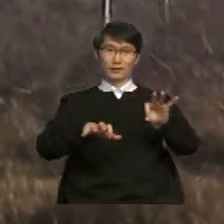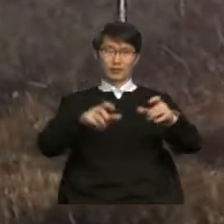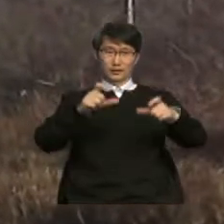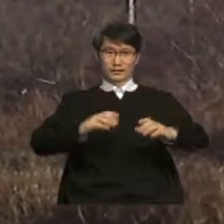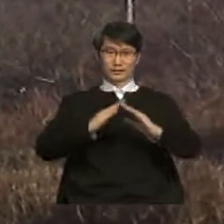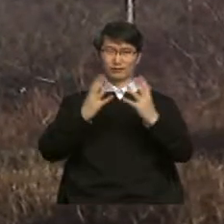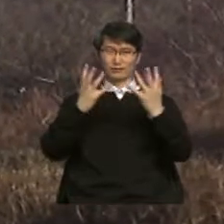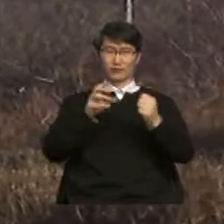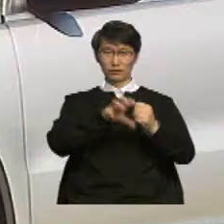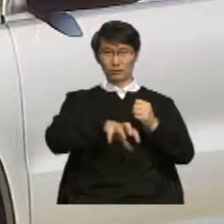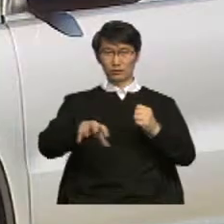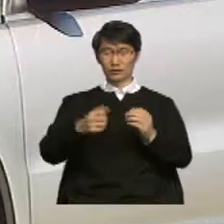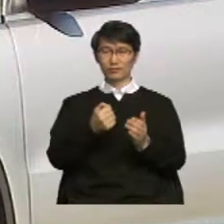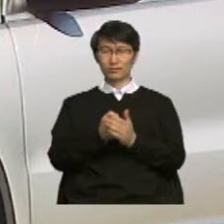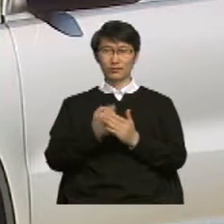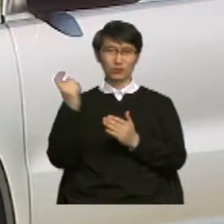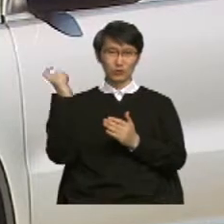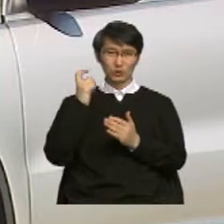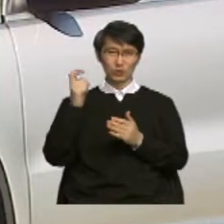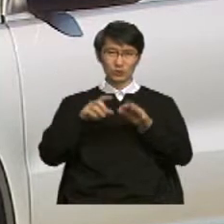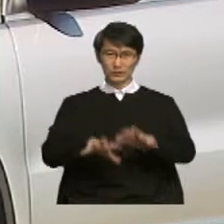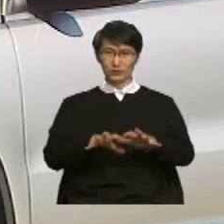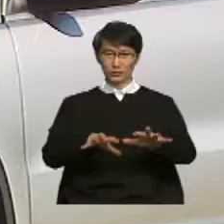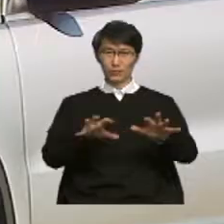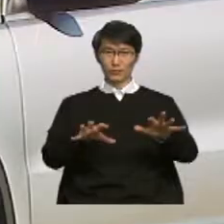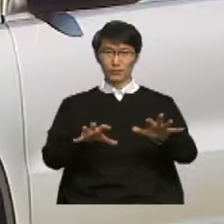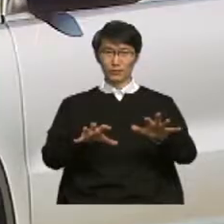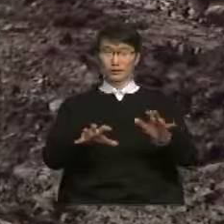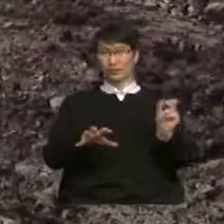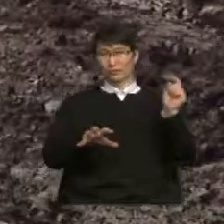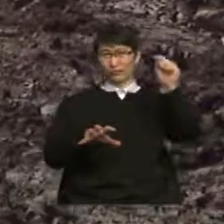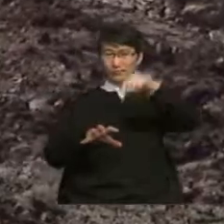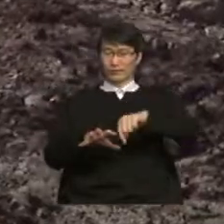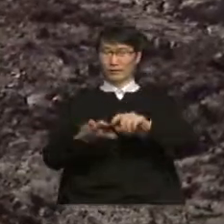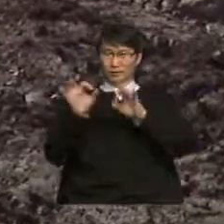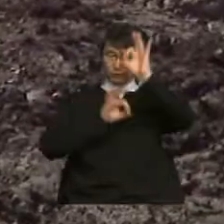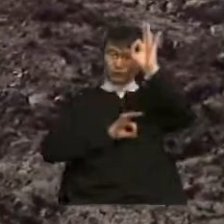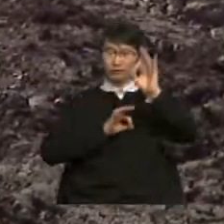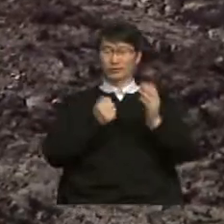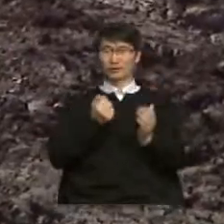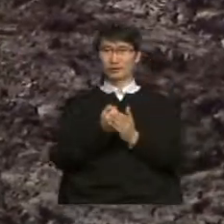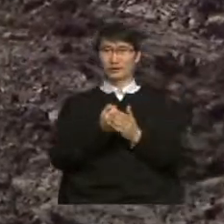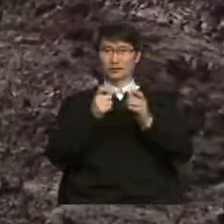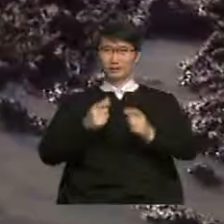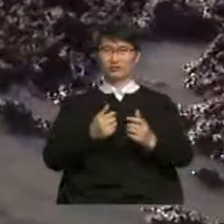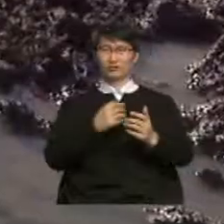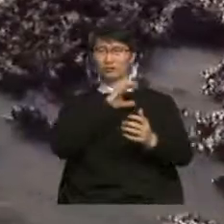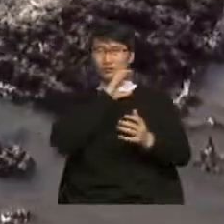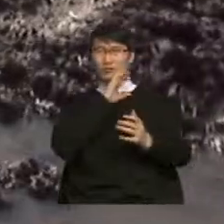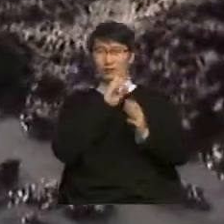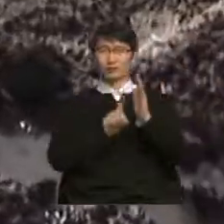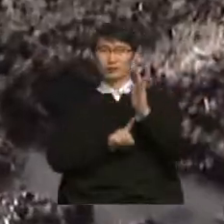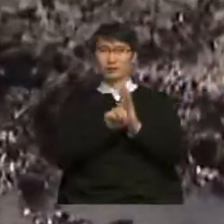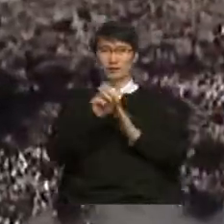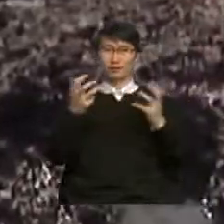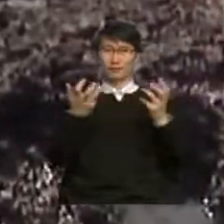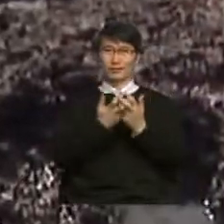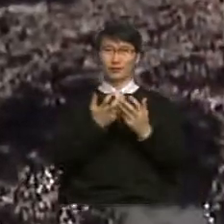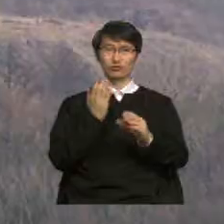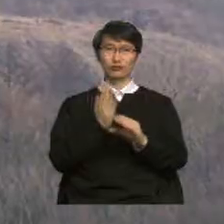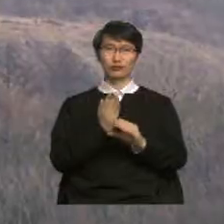밀집 지역에 걸쳐 있어 소음과 진동 피해에 오발 사고까지 계속되면서 주민들의 불만이 극에 달한